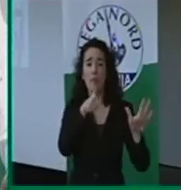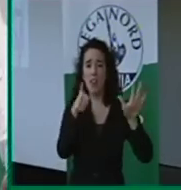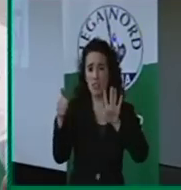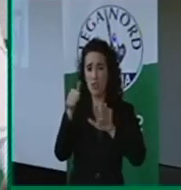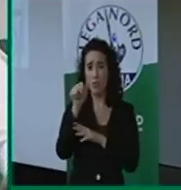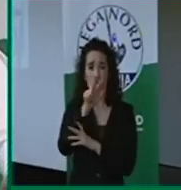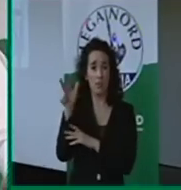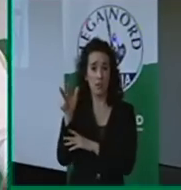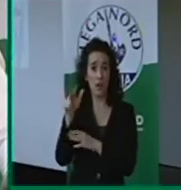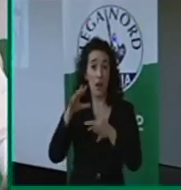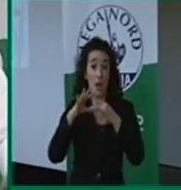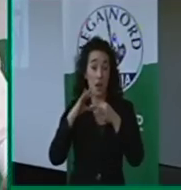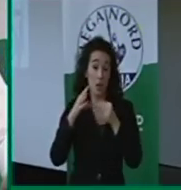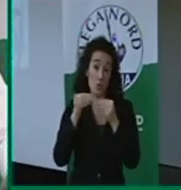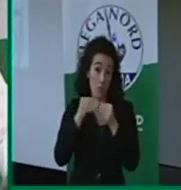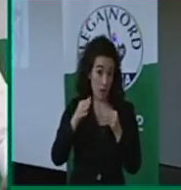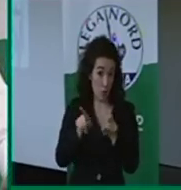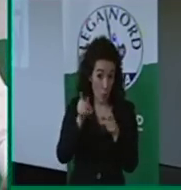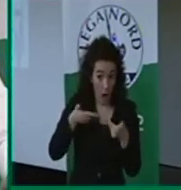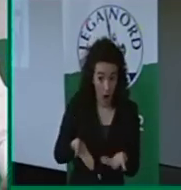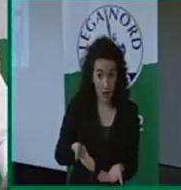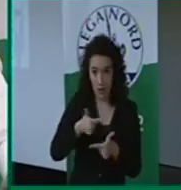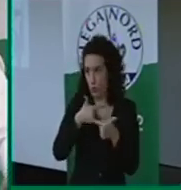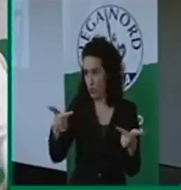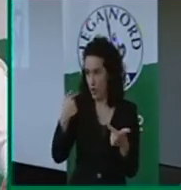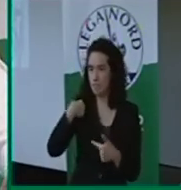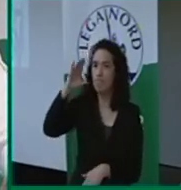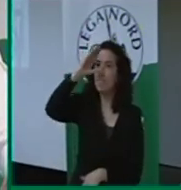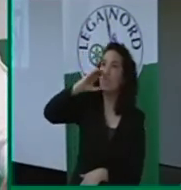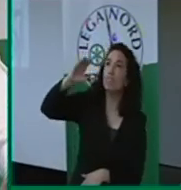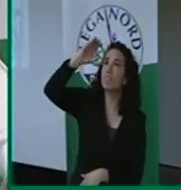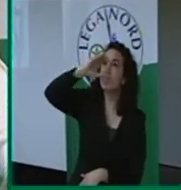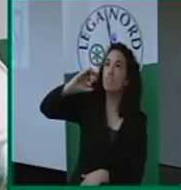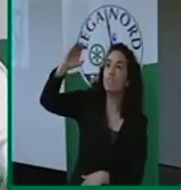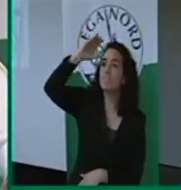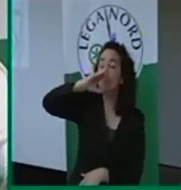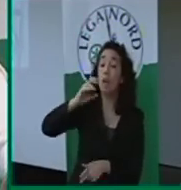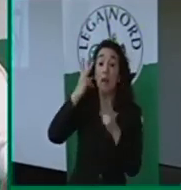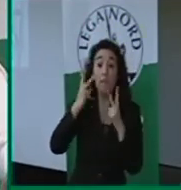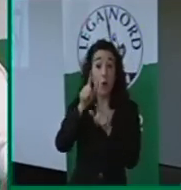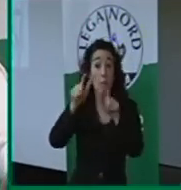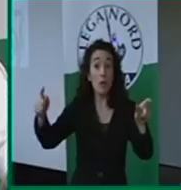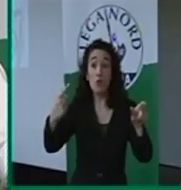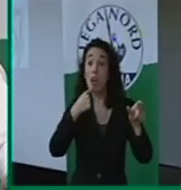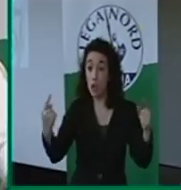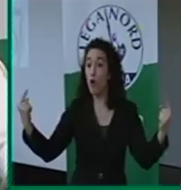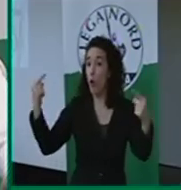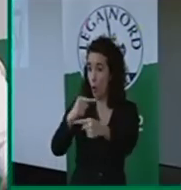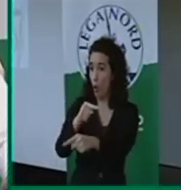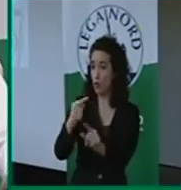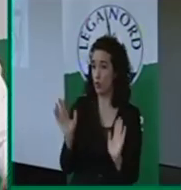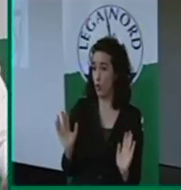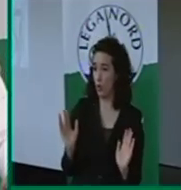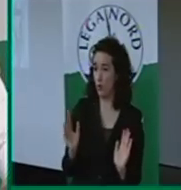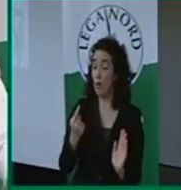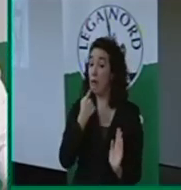1633 disse ma secondo me anche se tutti dicono il contrario e Guaia chi